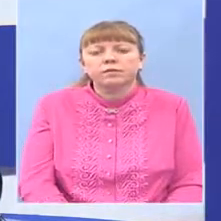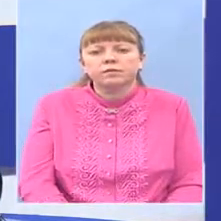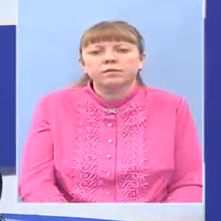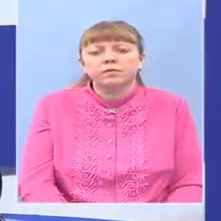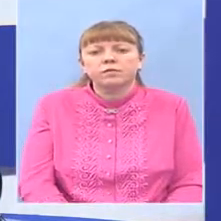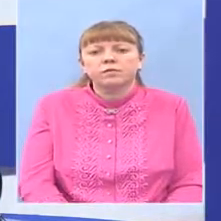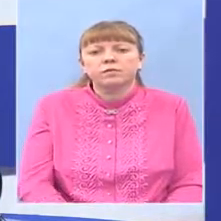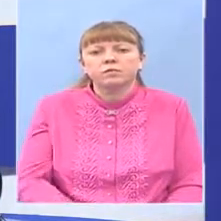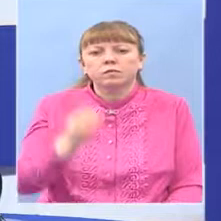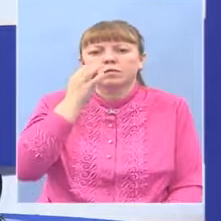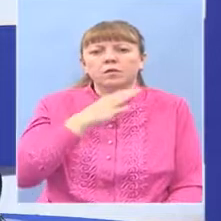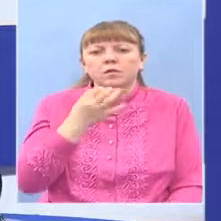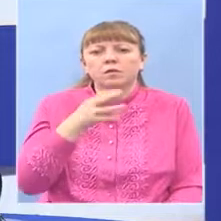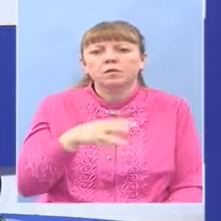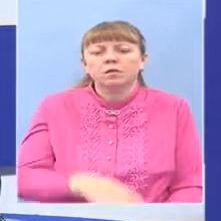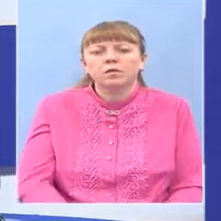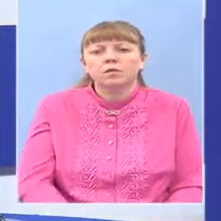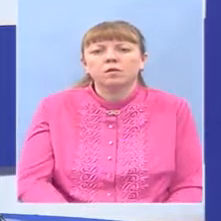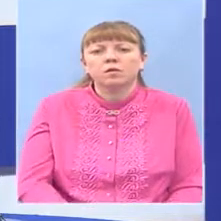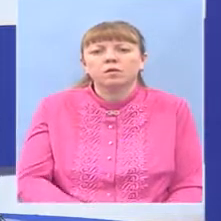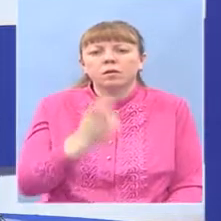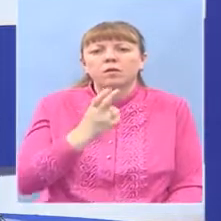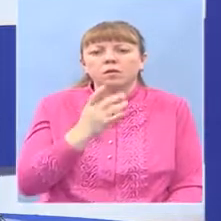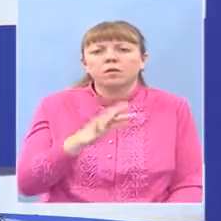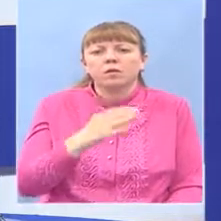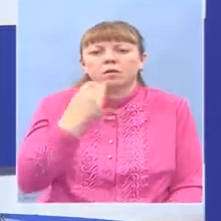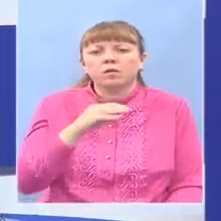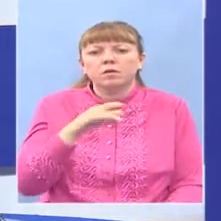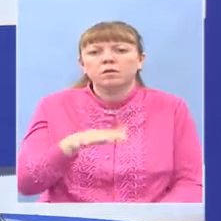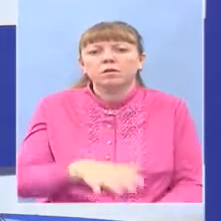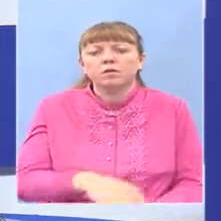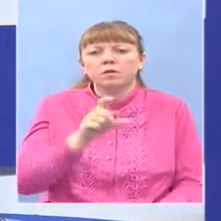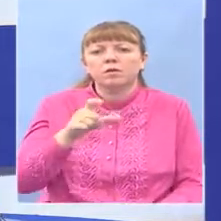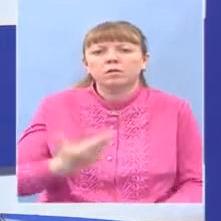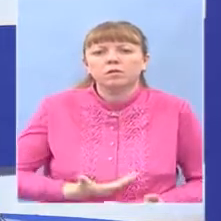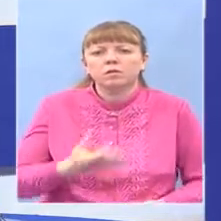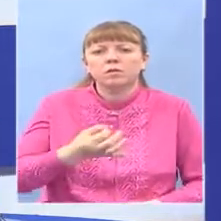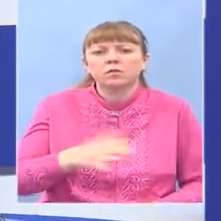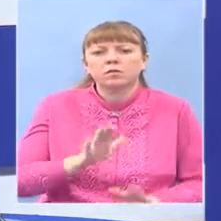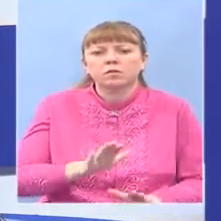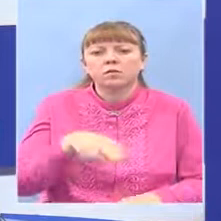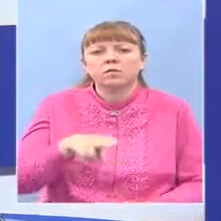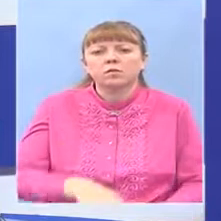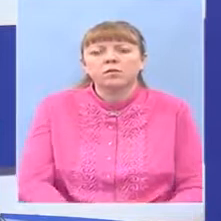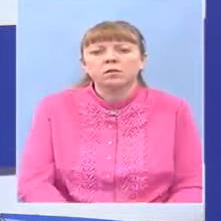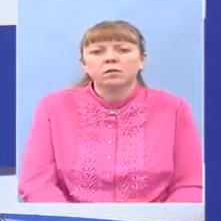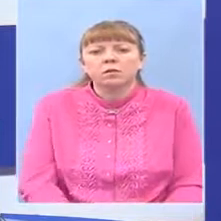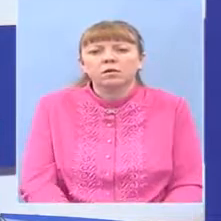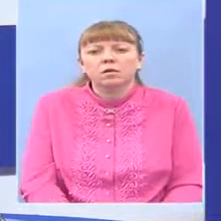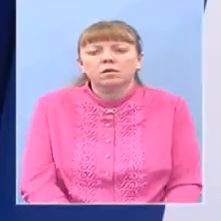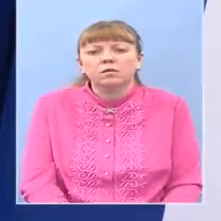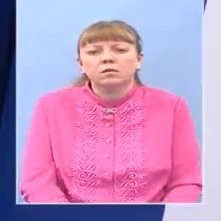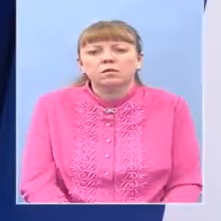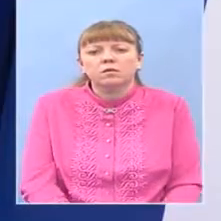что упоминается в докладах акимов. Напомните, какие соцпроекты имеют эффективную деятельность для жителей области, а не только города?